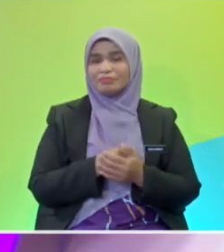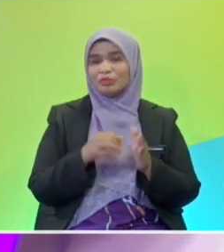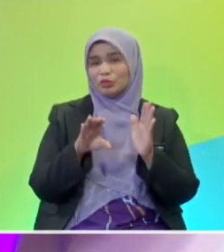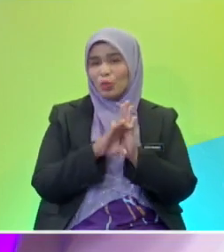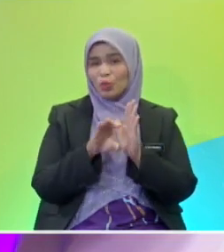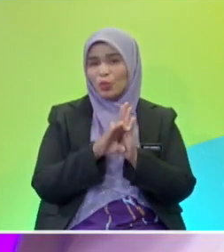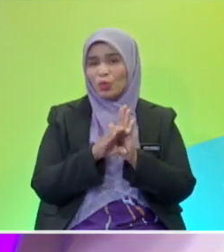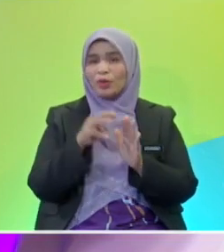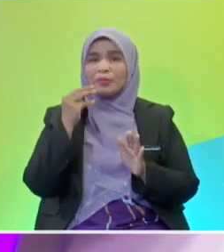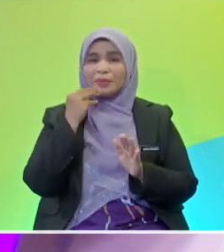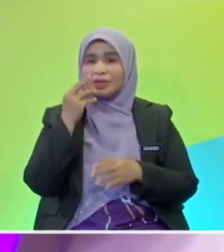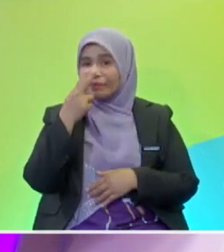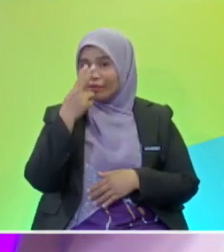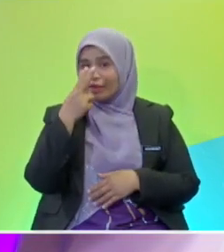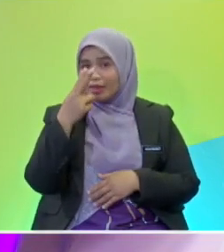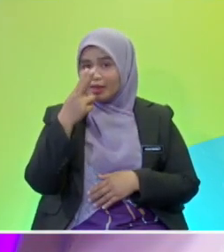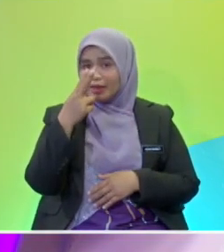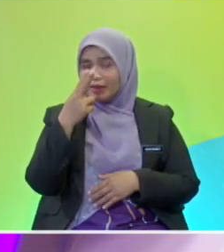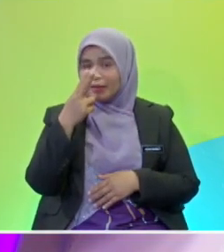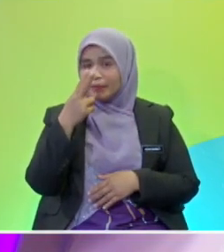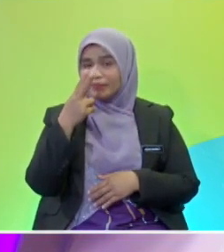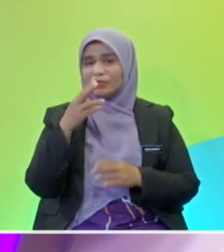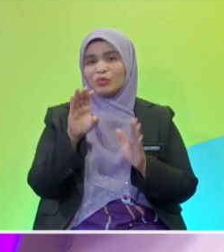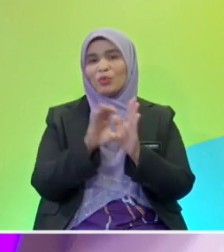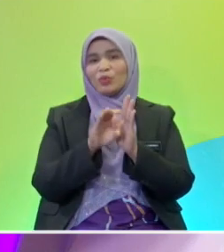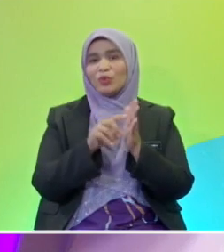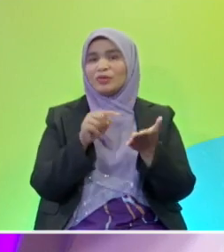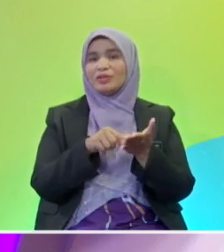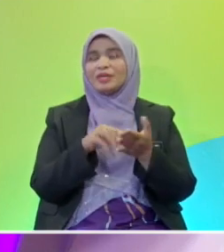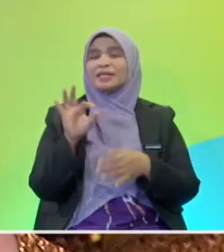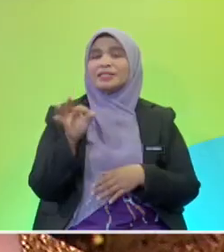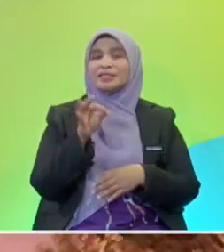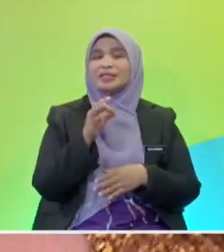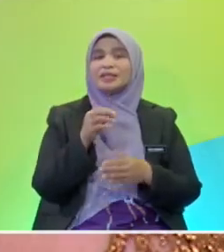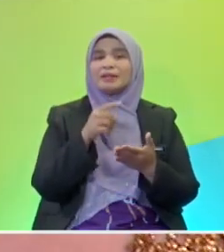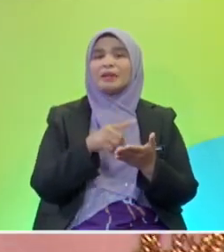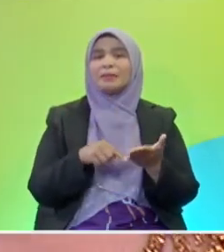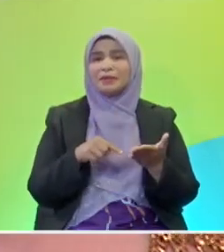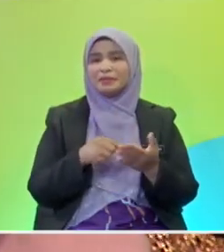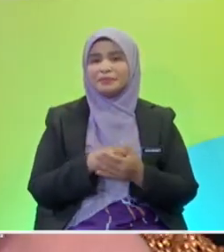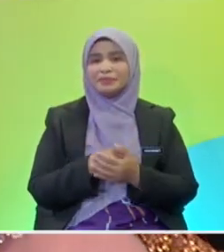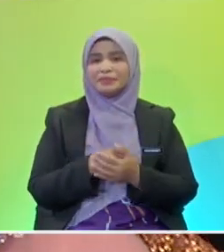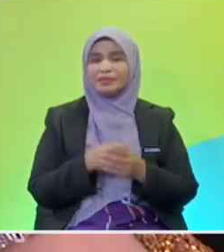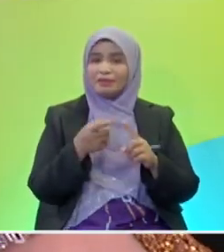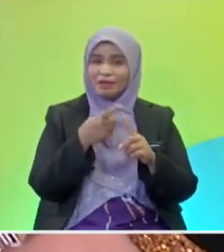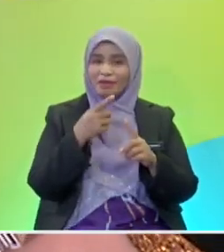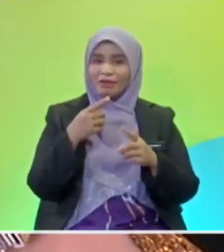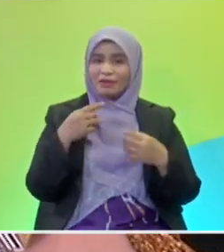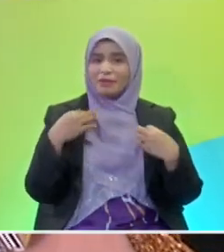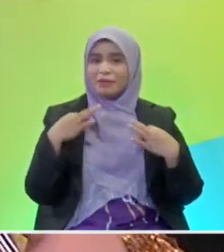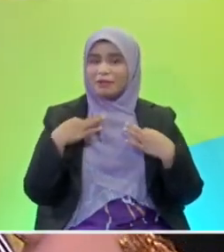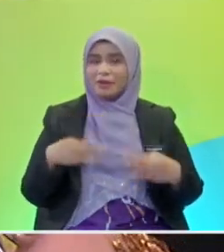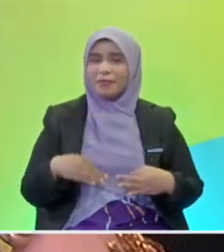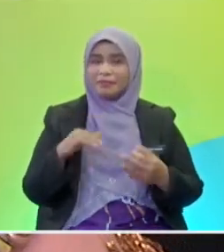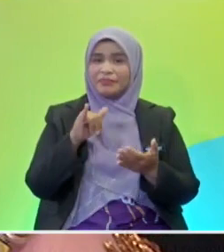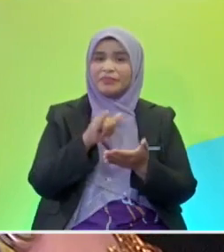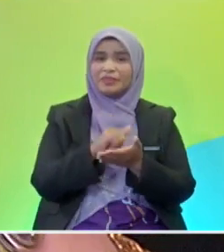sini okey yang ini ialah jahitan apa hmm kalau kita tengok kawan-kawan daripada fabrik ini jahitannya ah